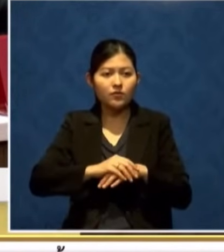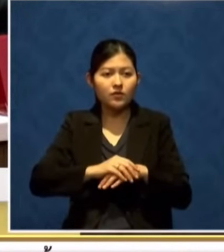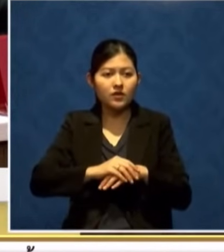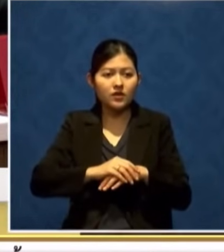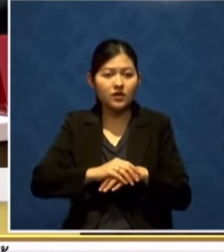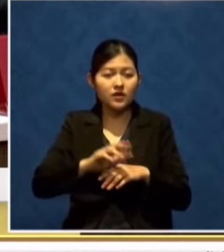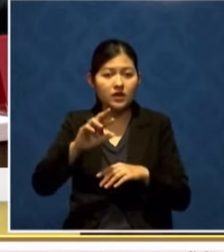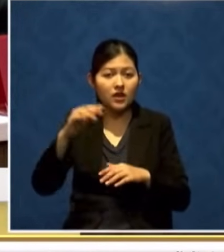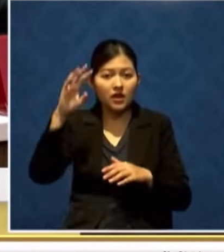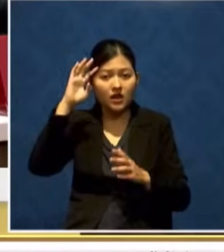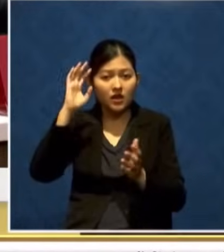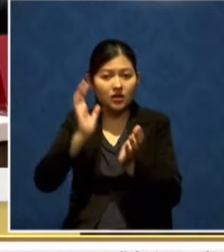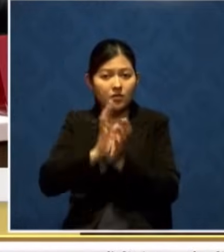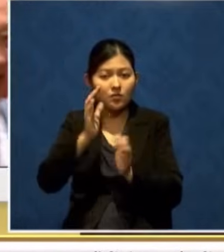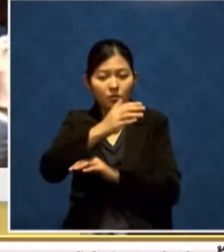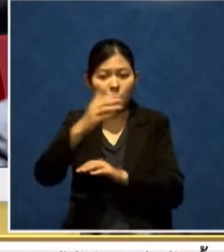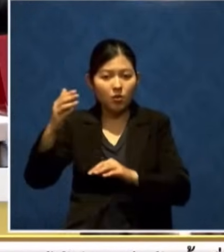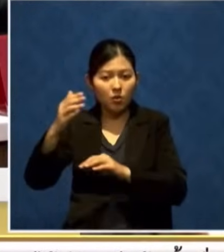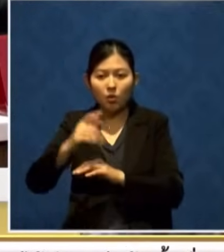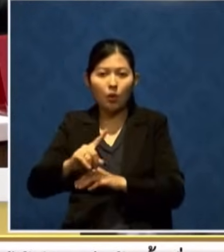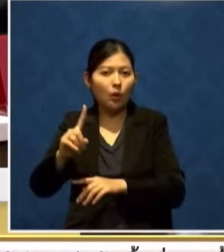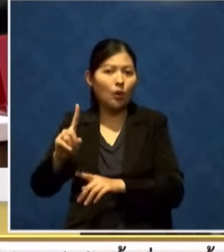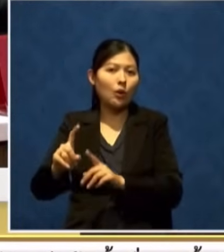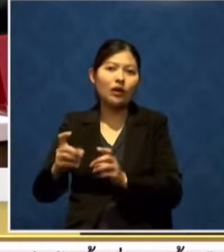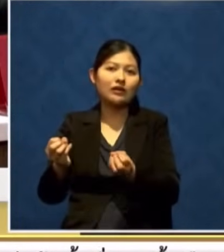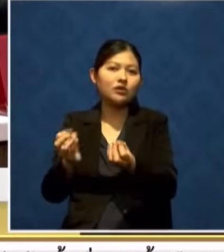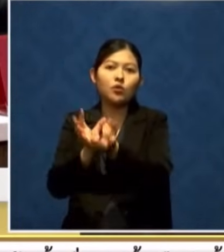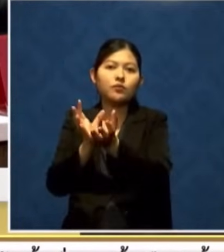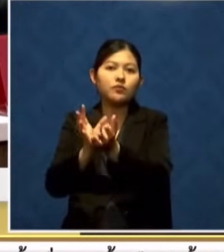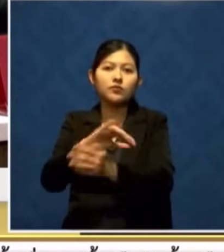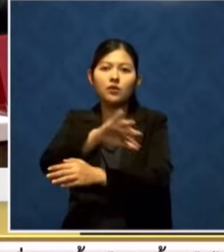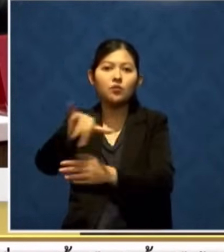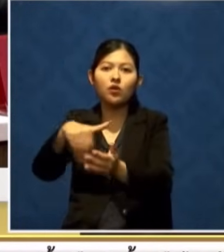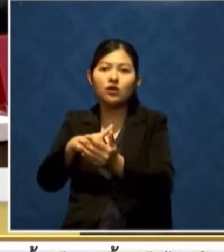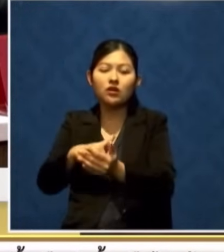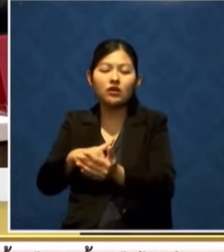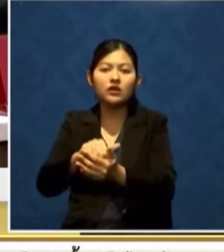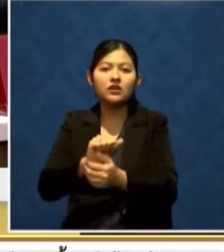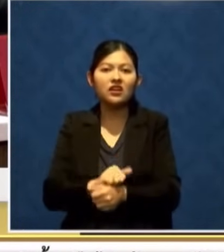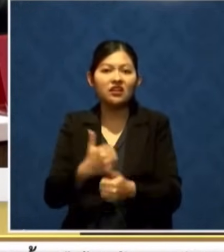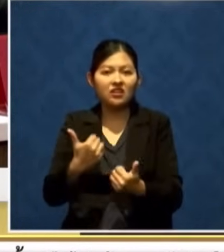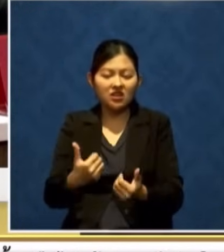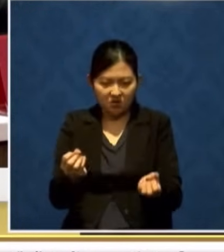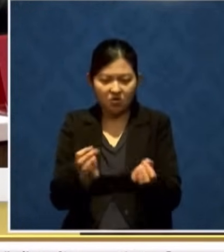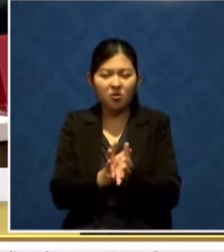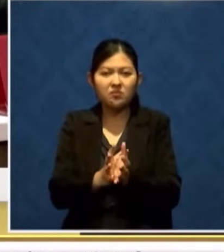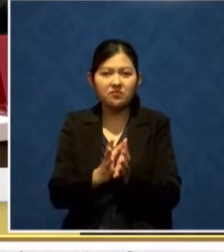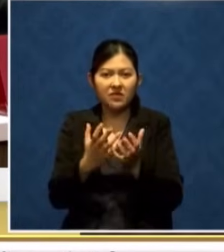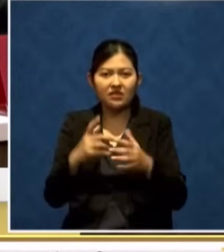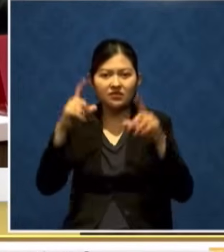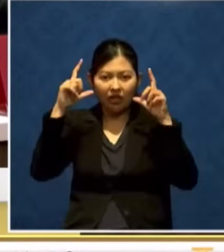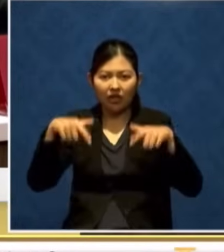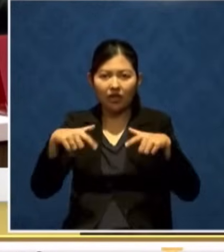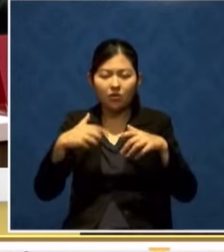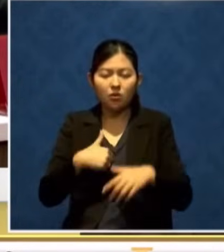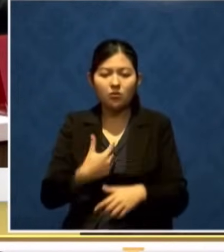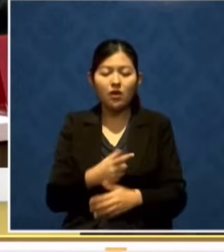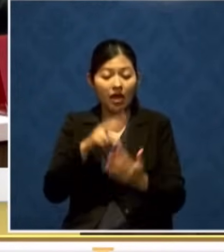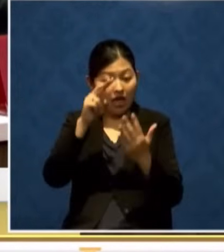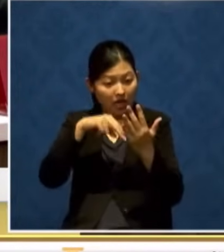ในสำนักงานตำรวจแห่งชาตินี้ตายหมดเลยนี่เป็นเรื่องร้ายแรงมากครับผมตก